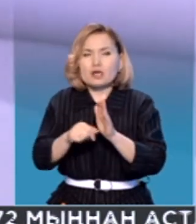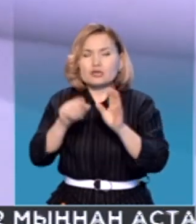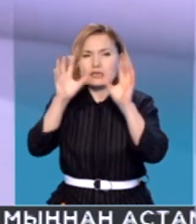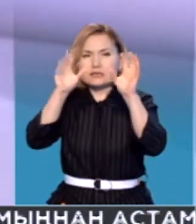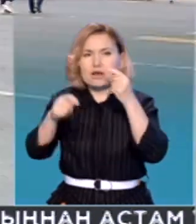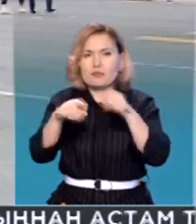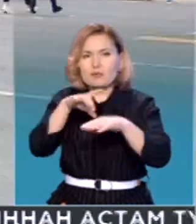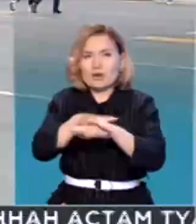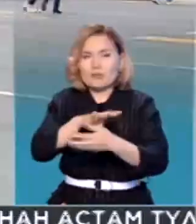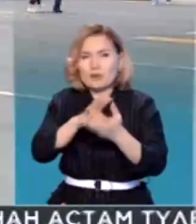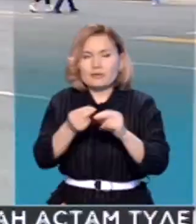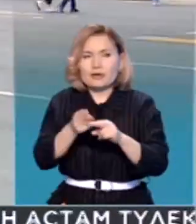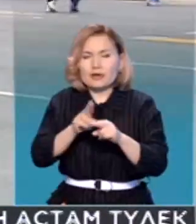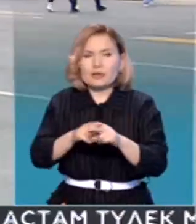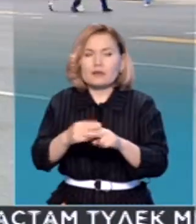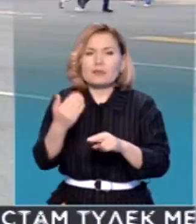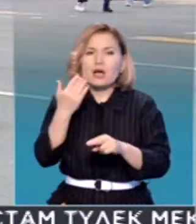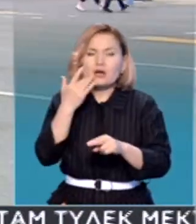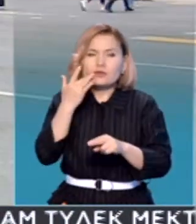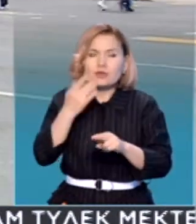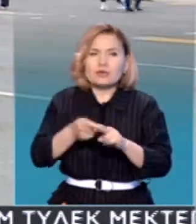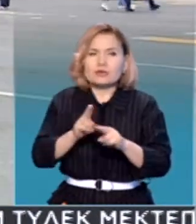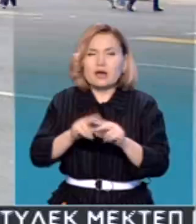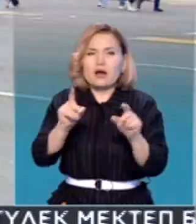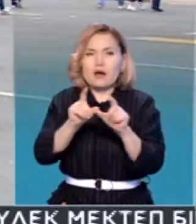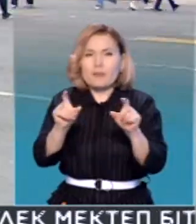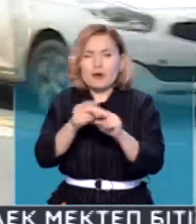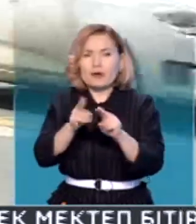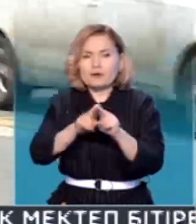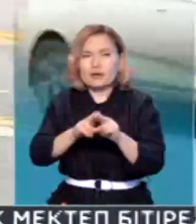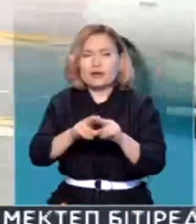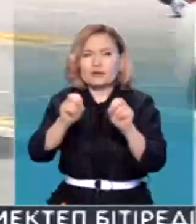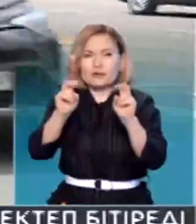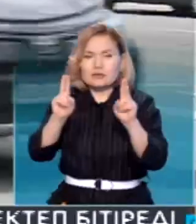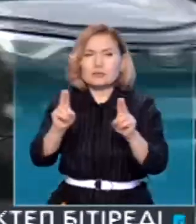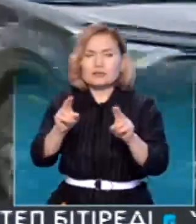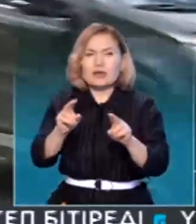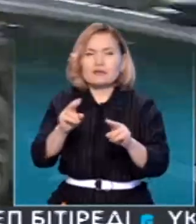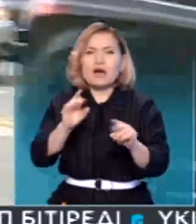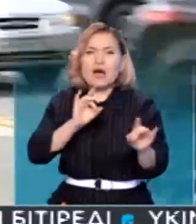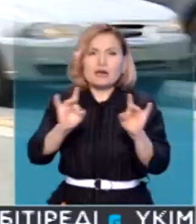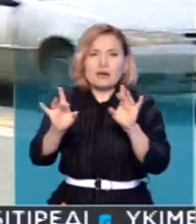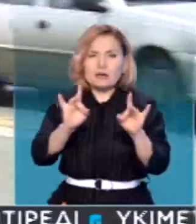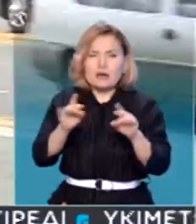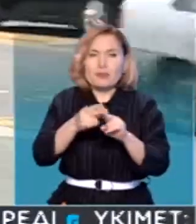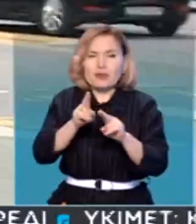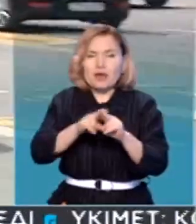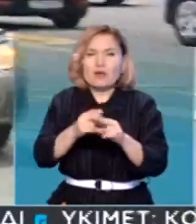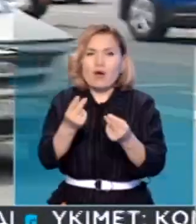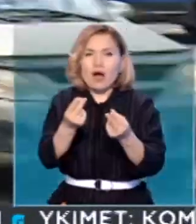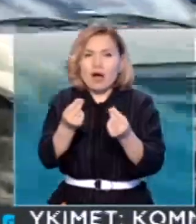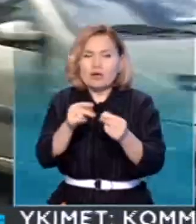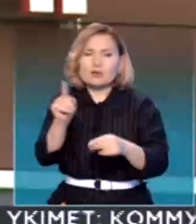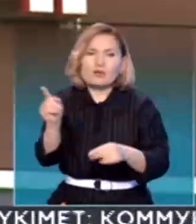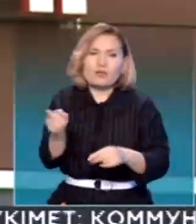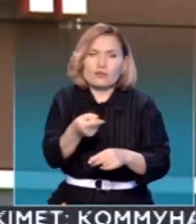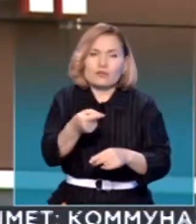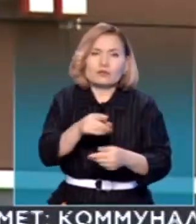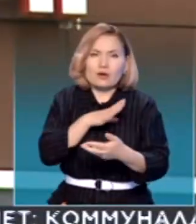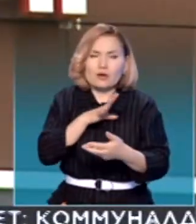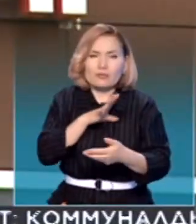Бизнес өкілдеріне сыртқы маңдайшалар үшін көше жарнамасы ретінде алым белгіленген. Алайда заң бойынша оған ешқандай салық